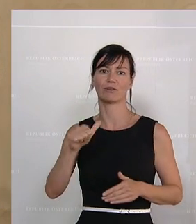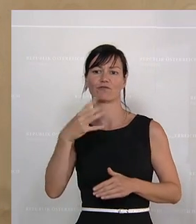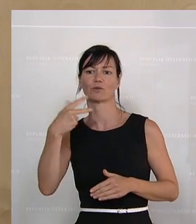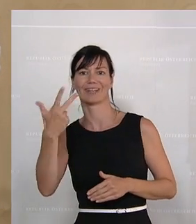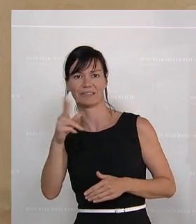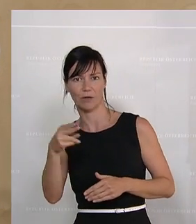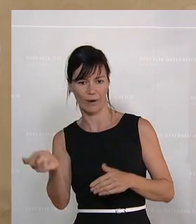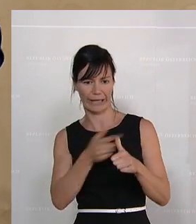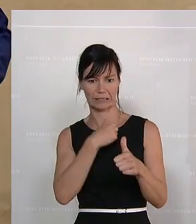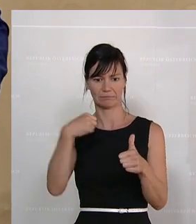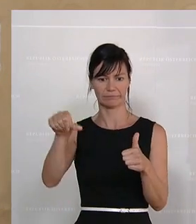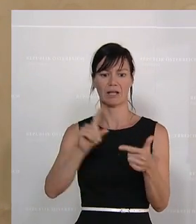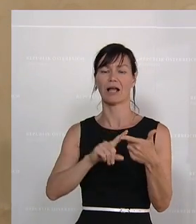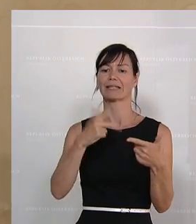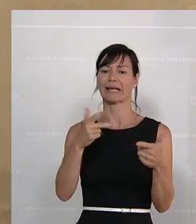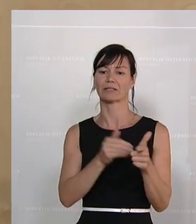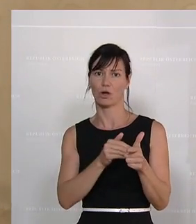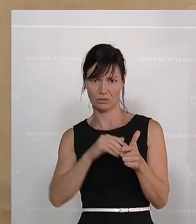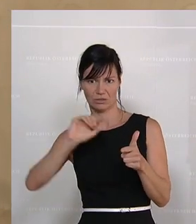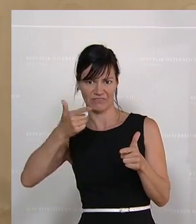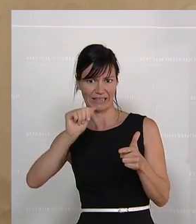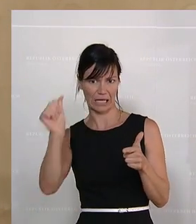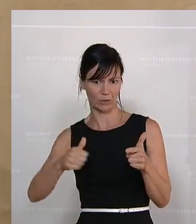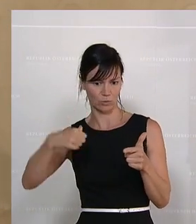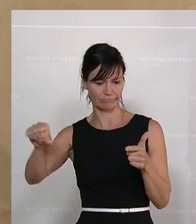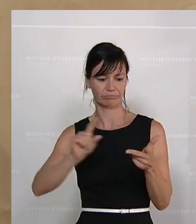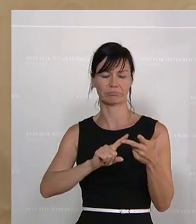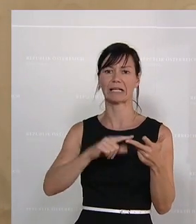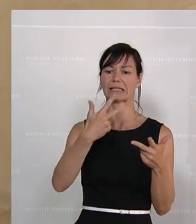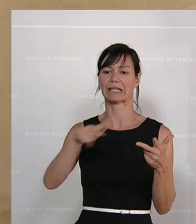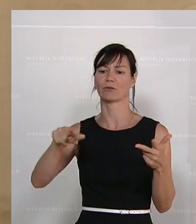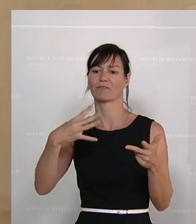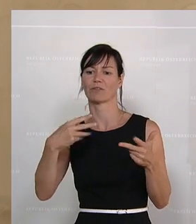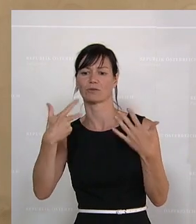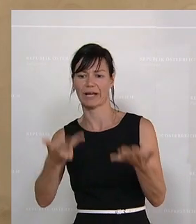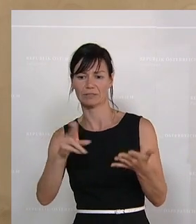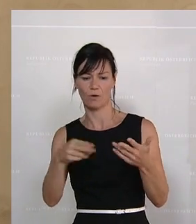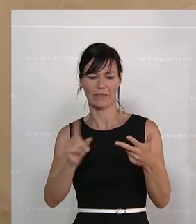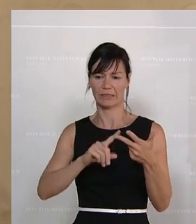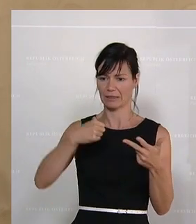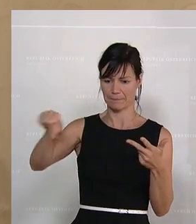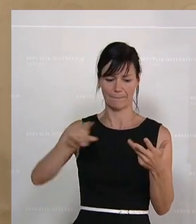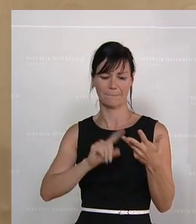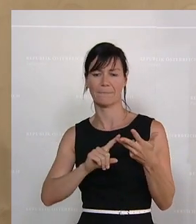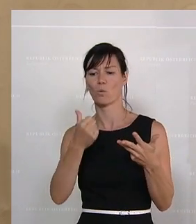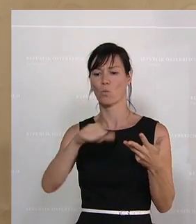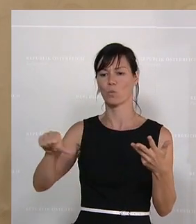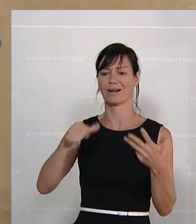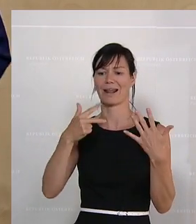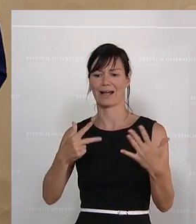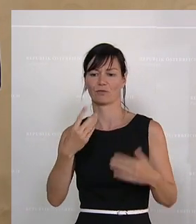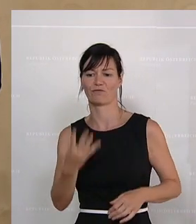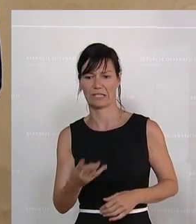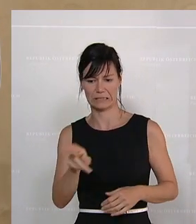erste agentur 3000 euro für die zweite agentur 304 euro für die dritte agentur und 148